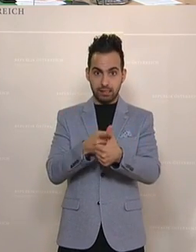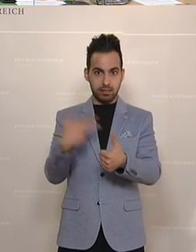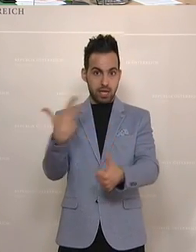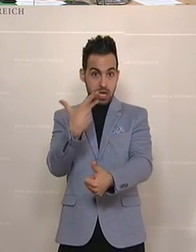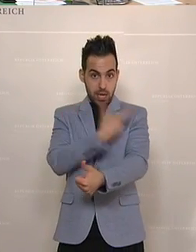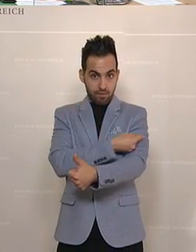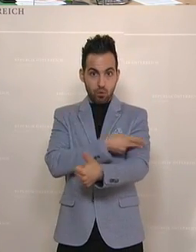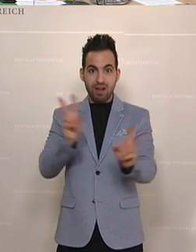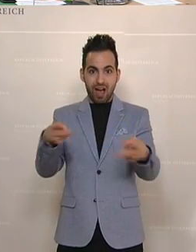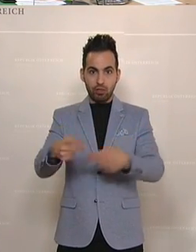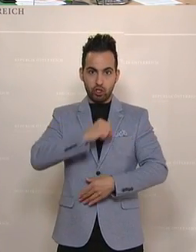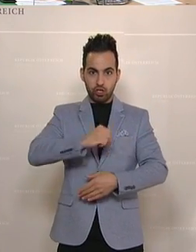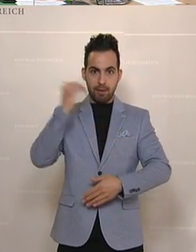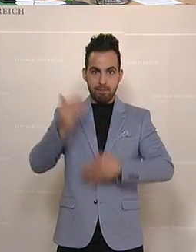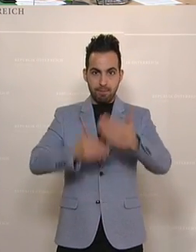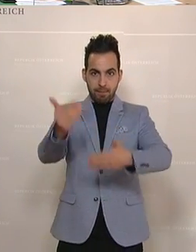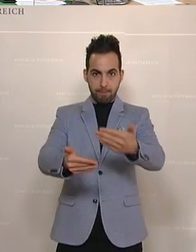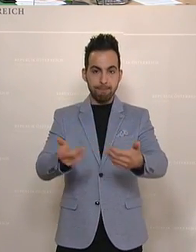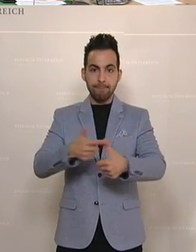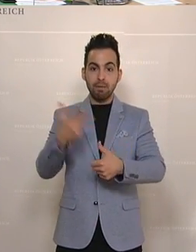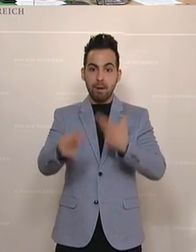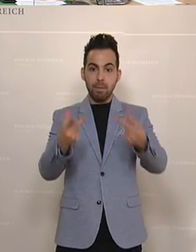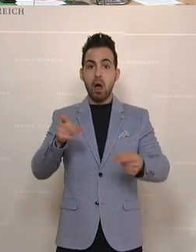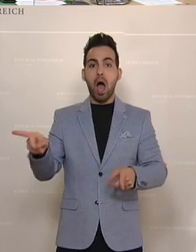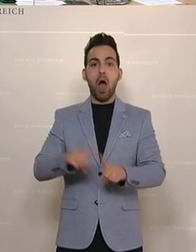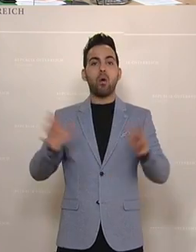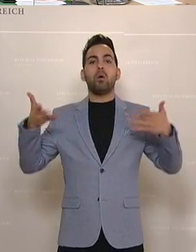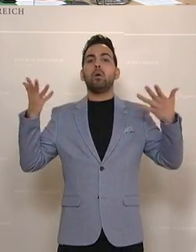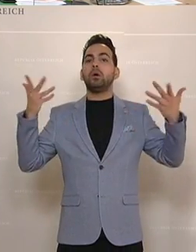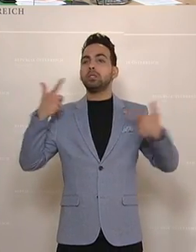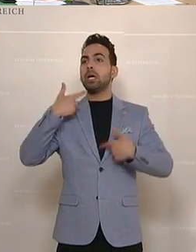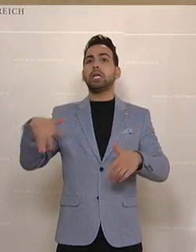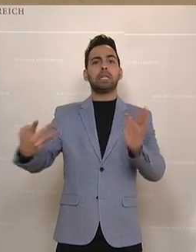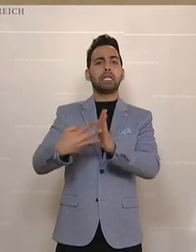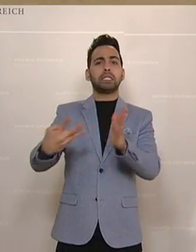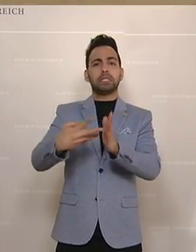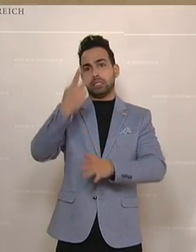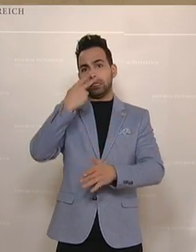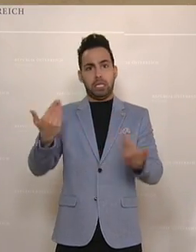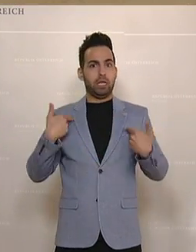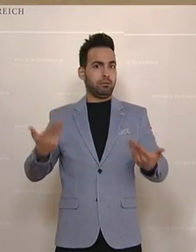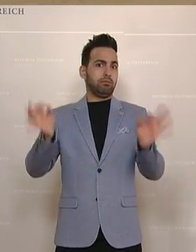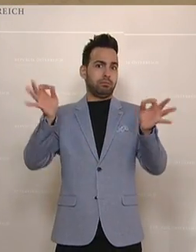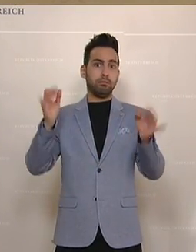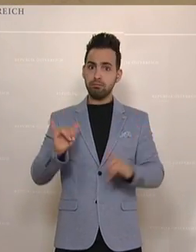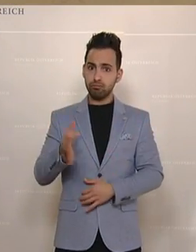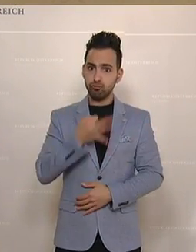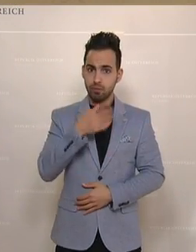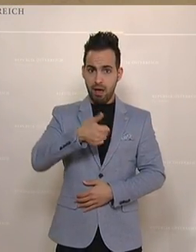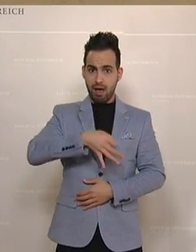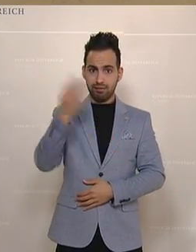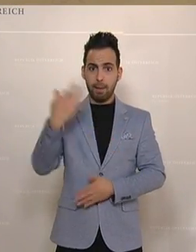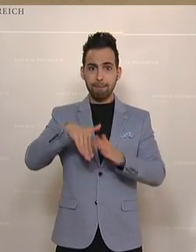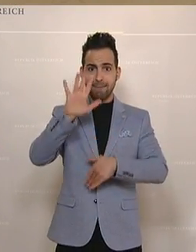Impfungen nicht ausreichend schnell durchgeführt werden. Sie rühmen sich damit, dass wir so viele Testungen machen. Ja, das stimmt. Wir machen in Österreich pro Tag